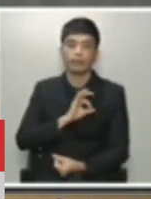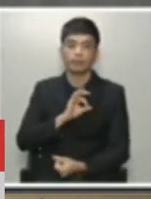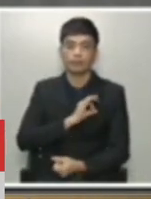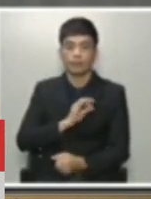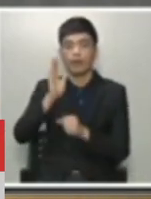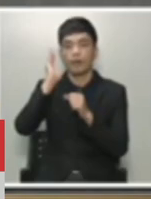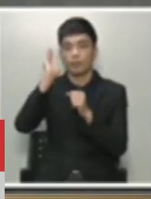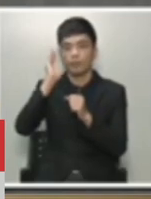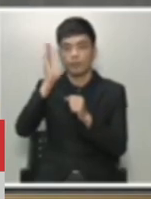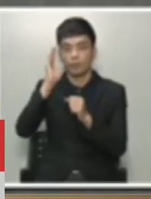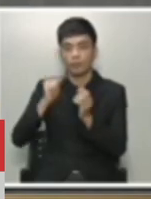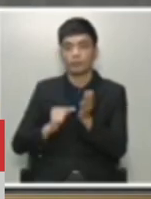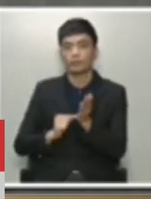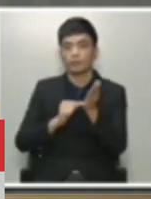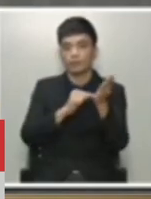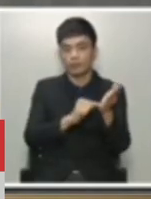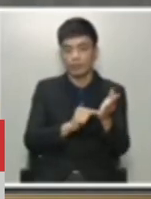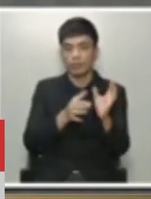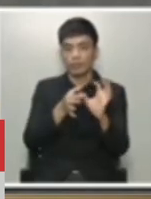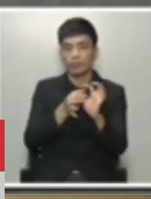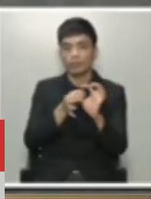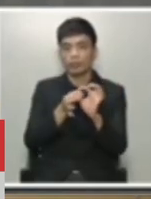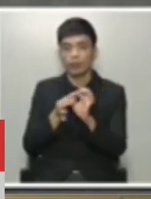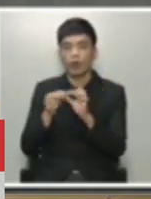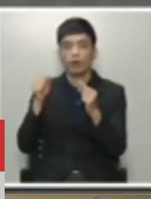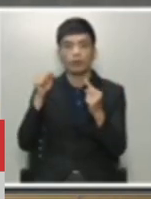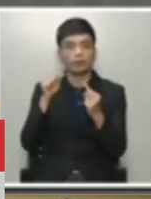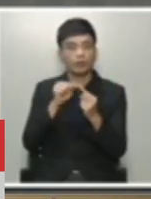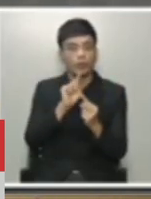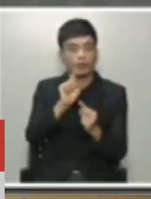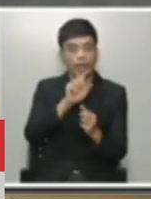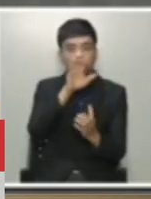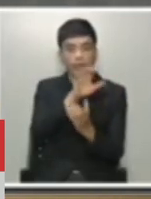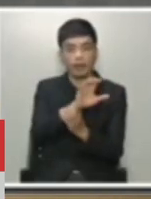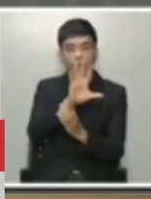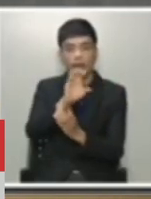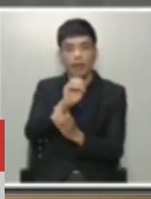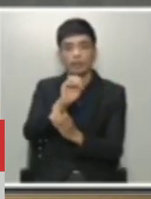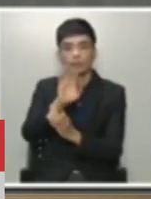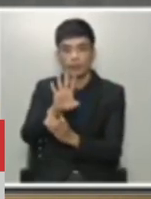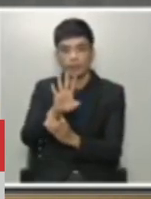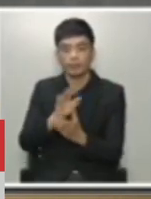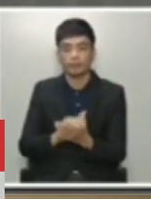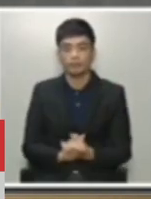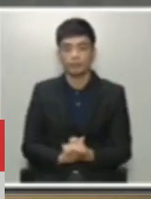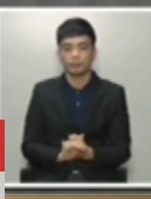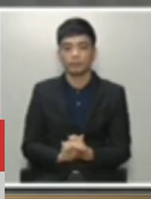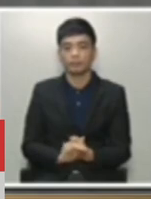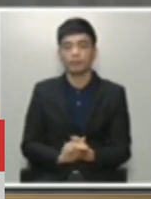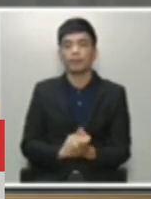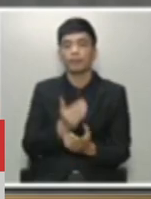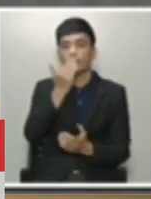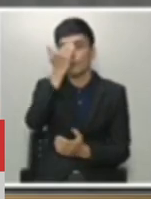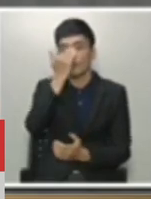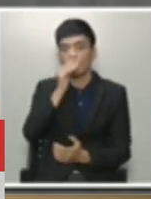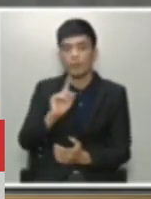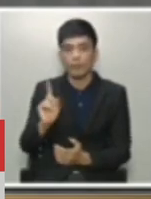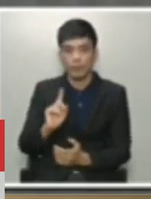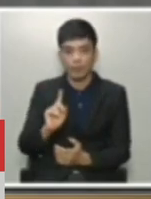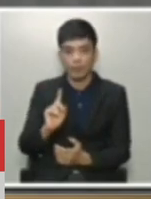อยัตติตามข้อบังคับข้อที่54ผมขออนุญาตประเด็นนี้นิดเดียวท่านประธานครับเพื่อให้สภาแห่ง